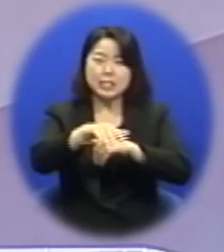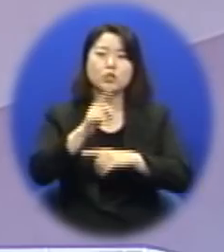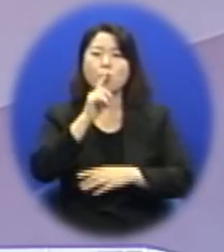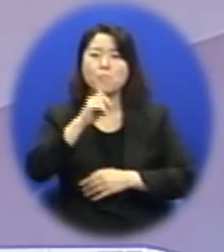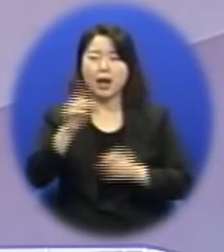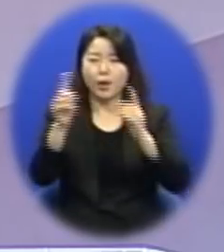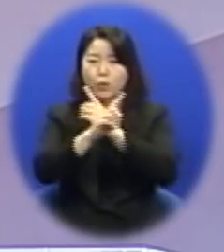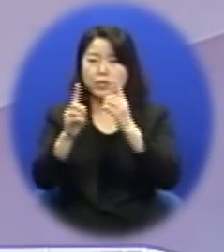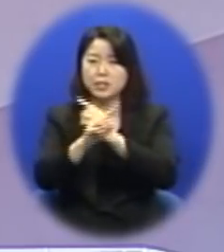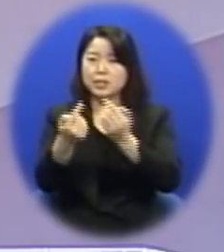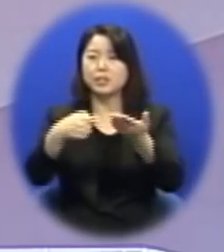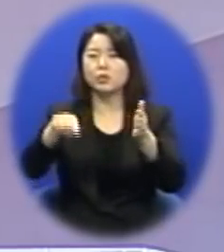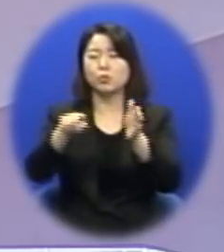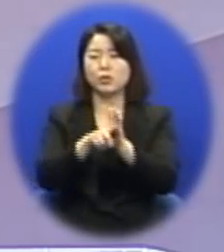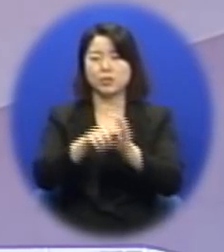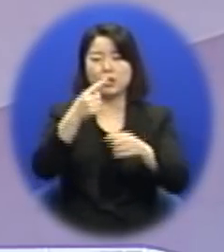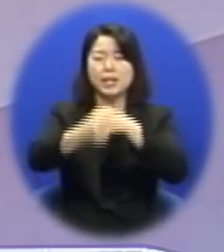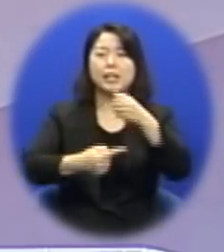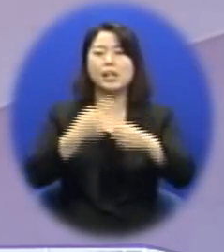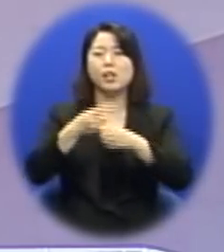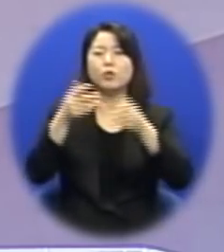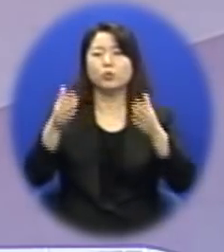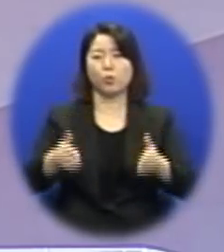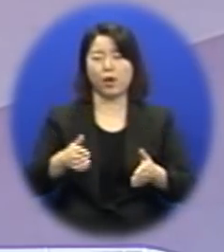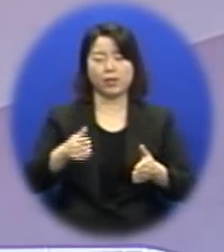1년 동안